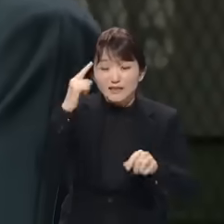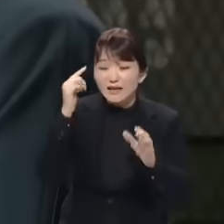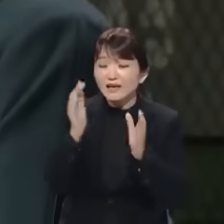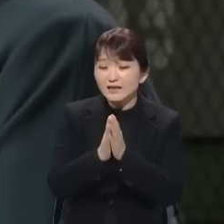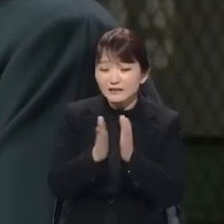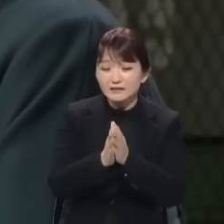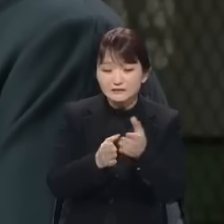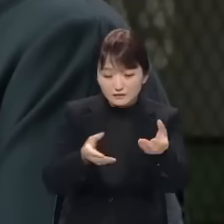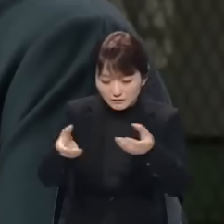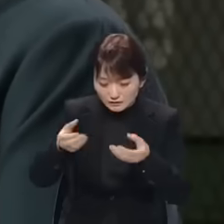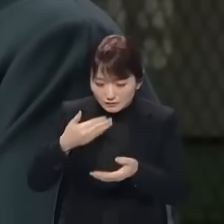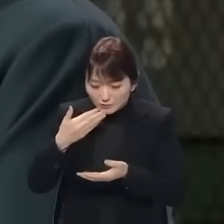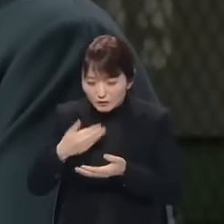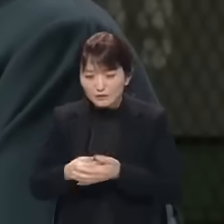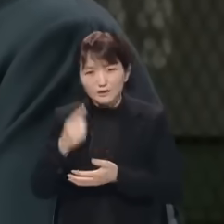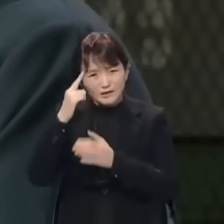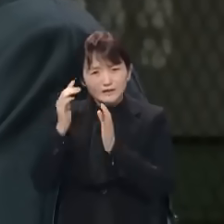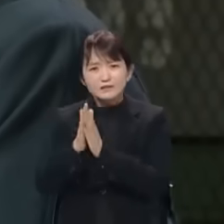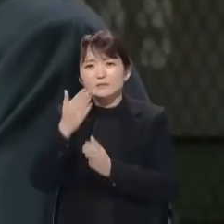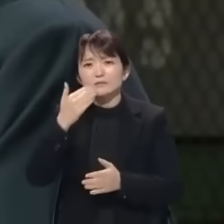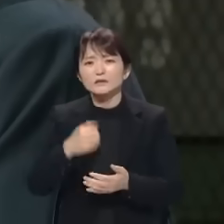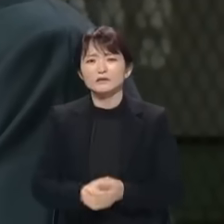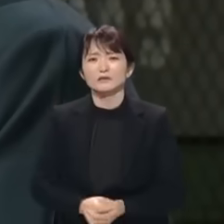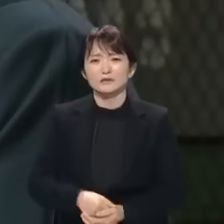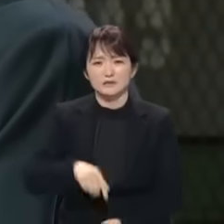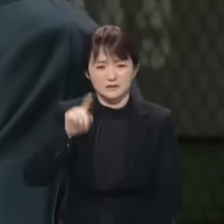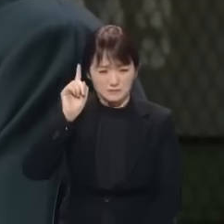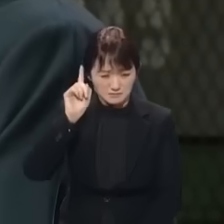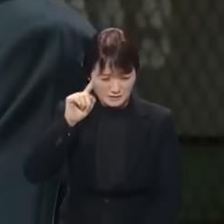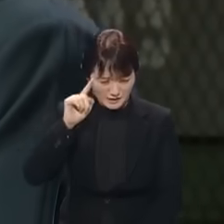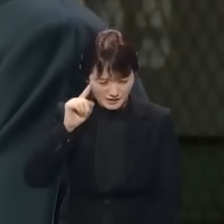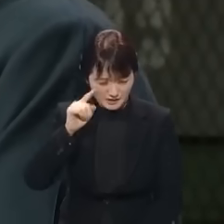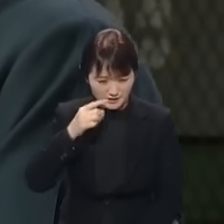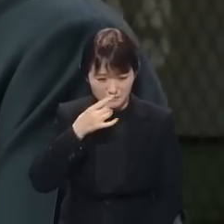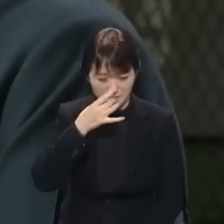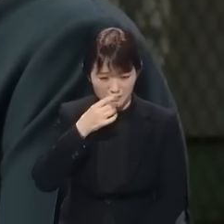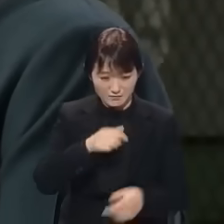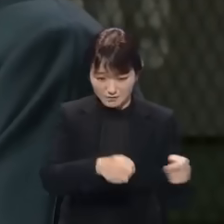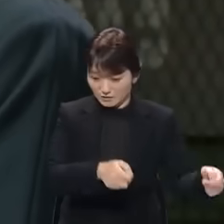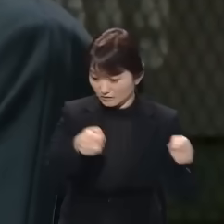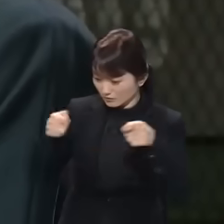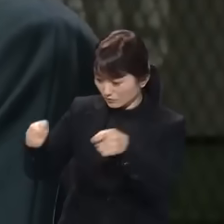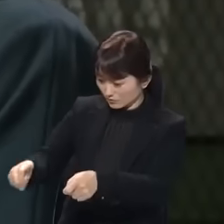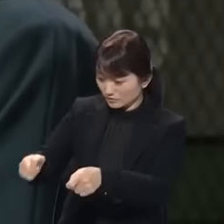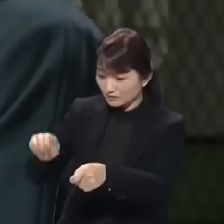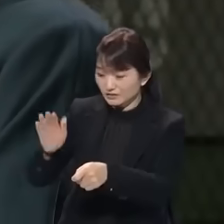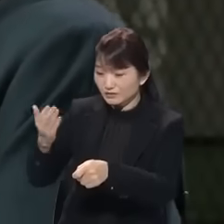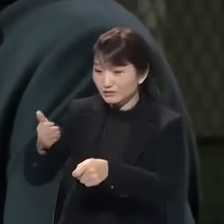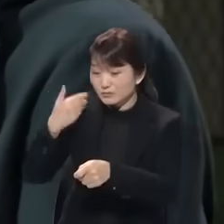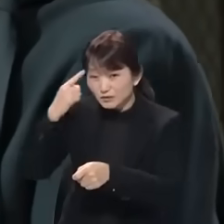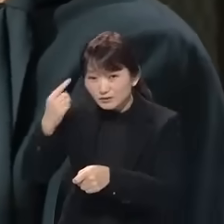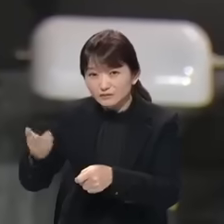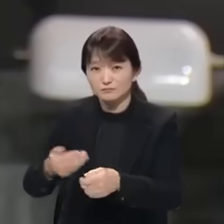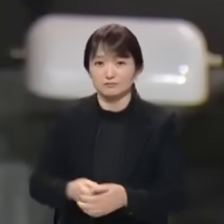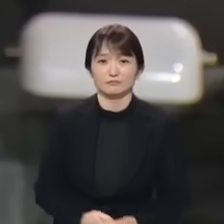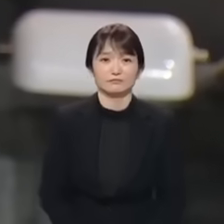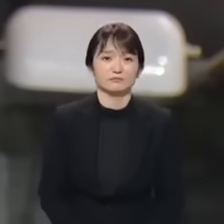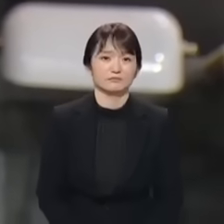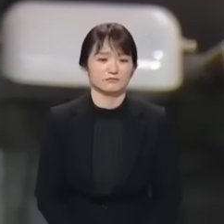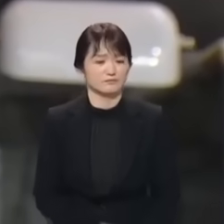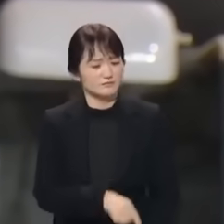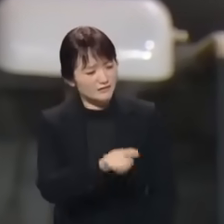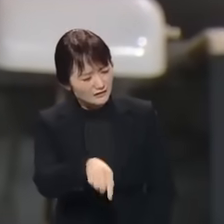좀 꺼내 먹고 데워서 차려 먹어 이렇게 매끼마다 어떻게 밥상을 앞에 갖다 줘야 먹냐 아이고